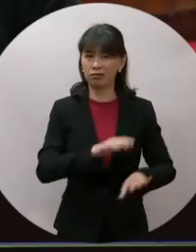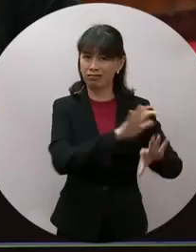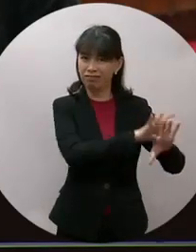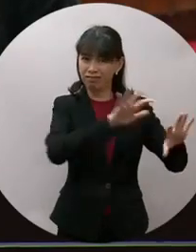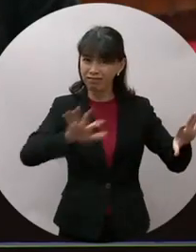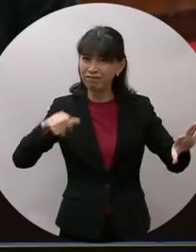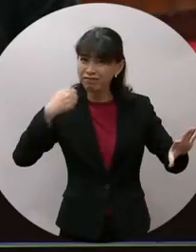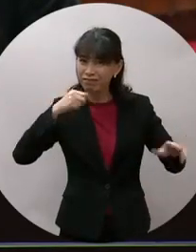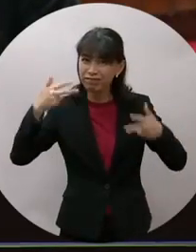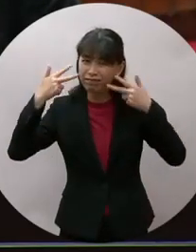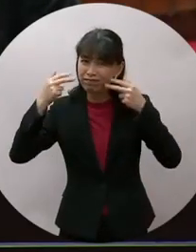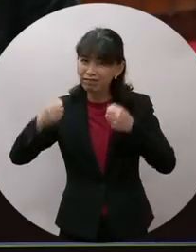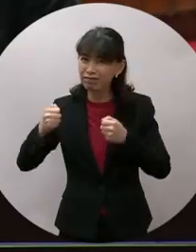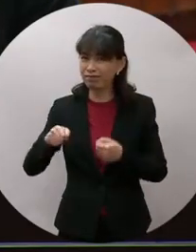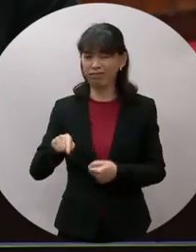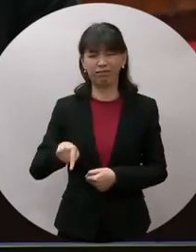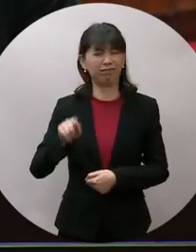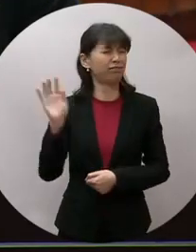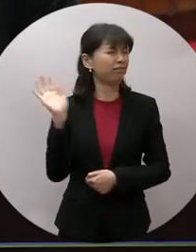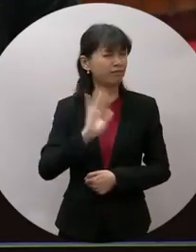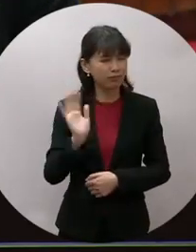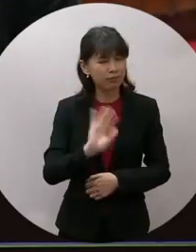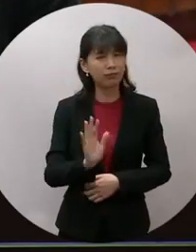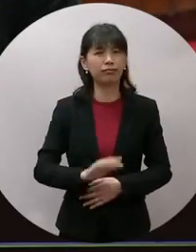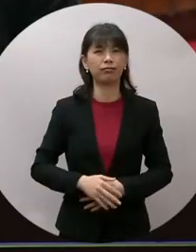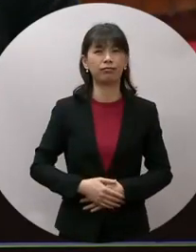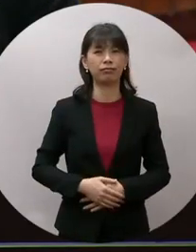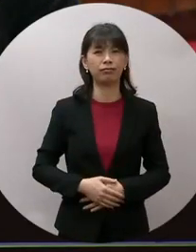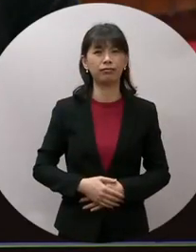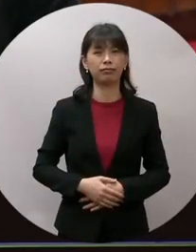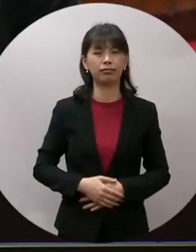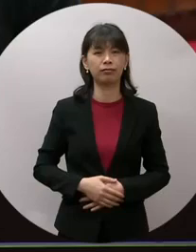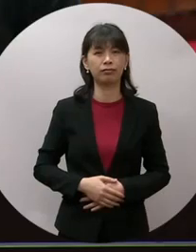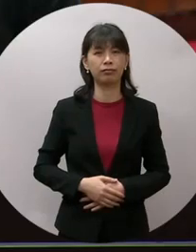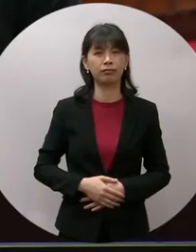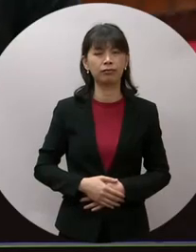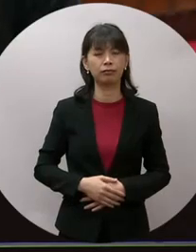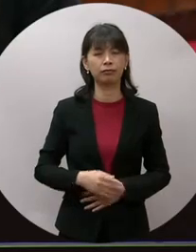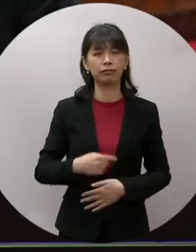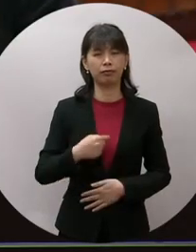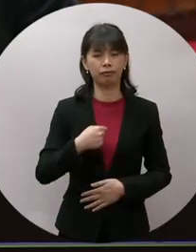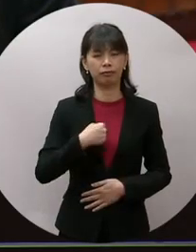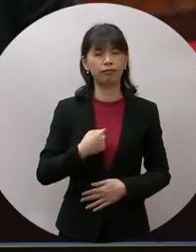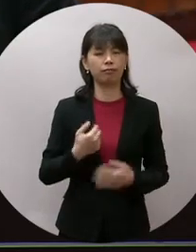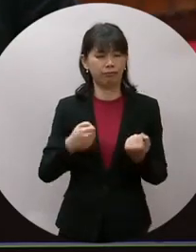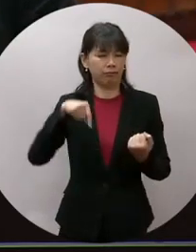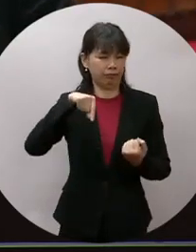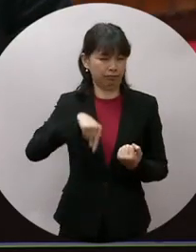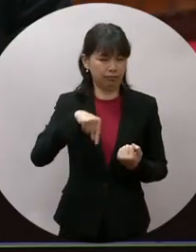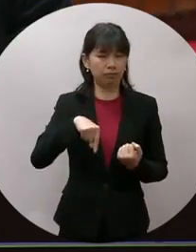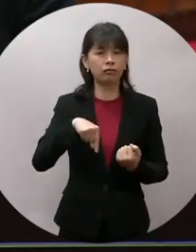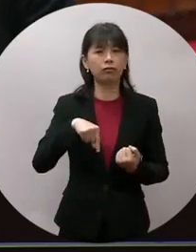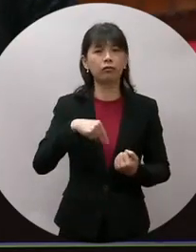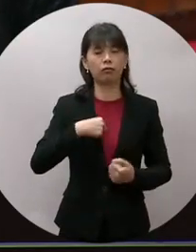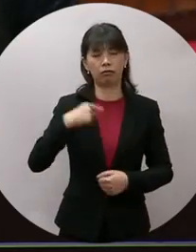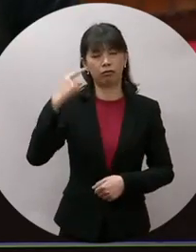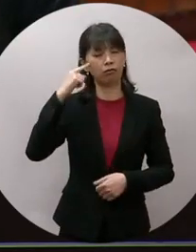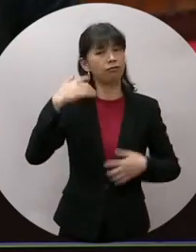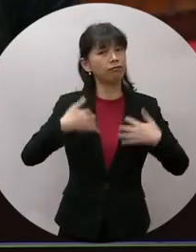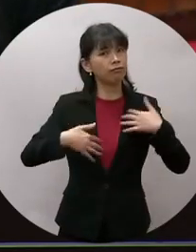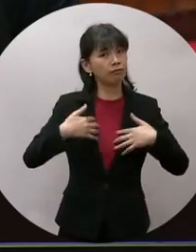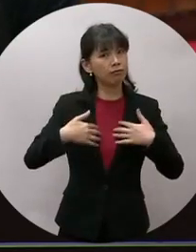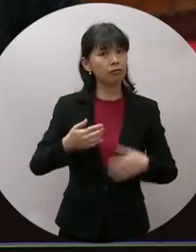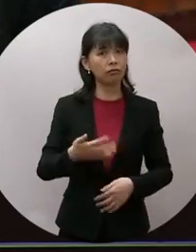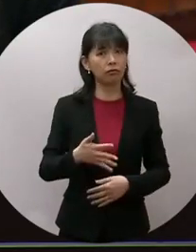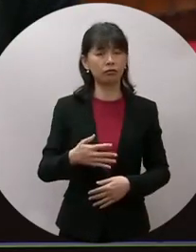民最后成为这样的一个被对待。所以我在这个地方我觉得我很高兴，因